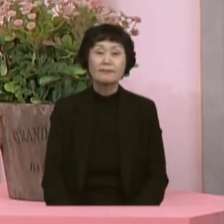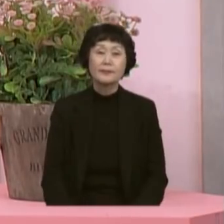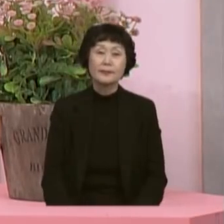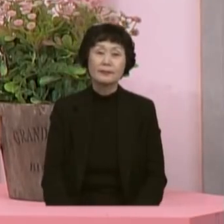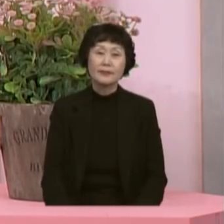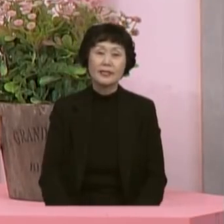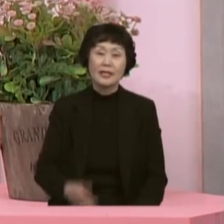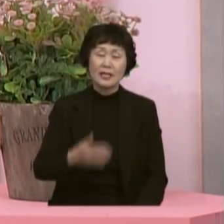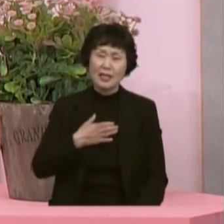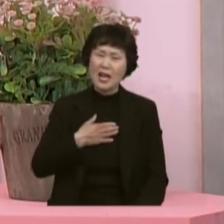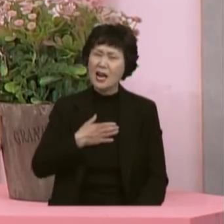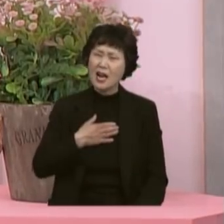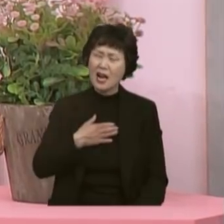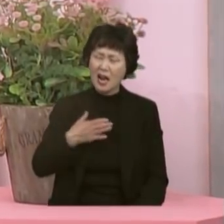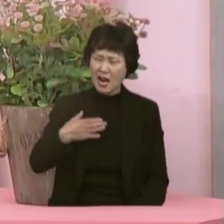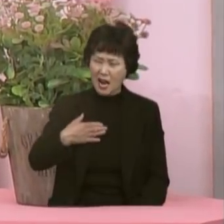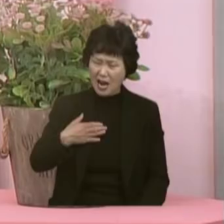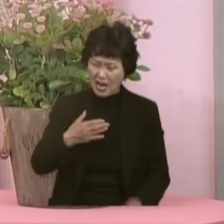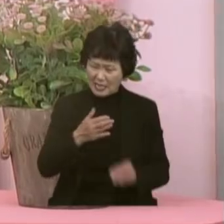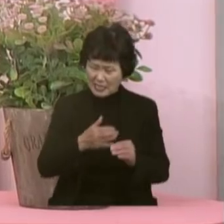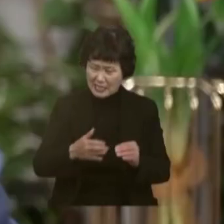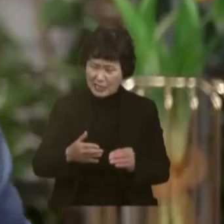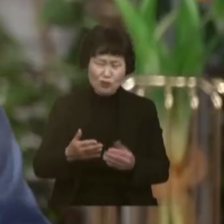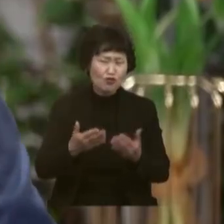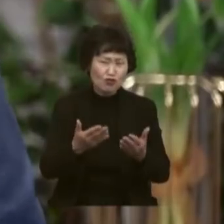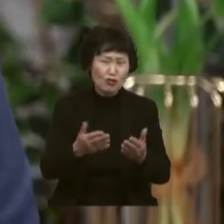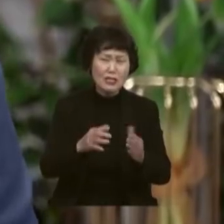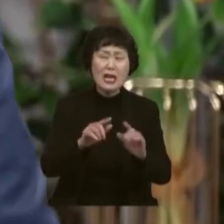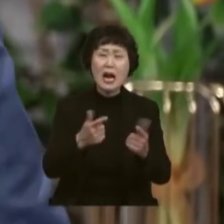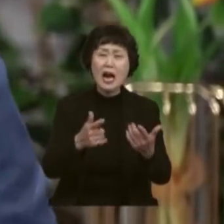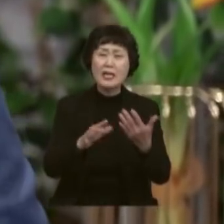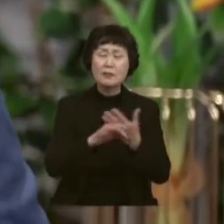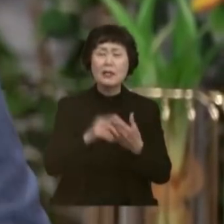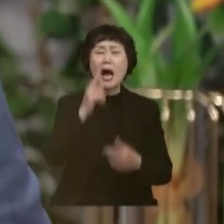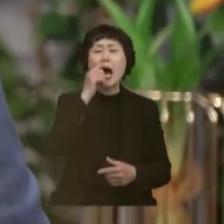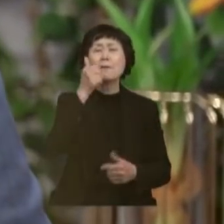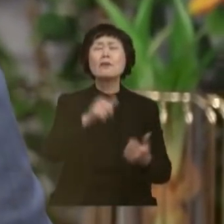내가 안 자르면 아빠가 죽잖아. 어, 그러래.